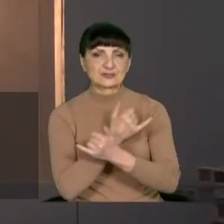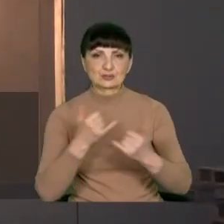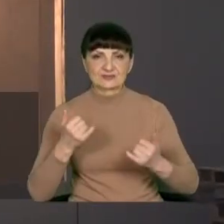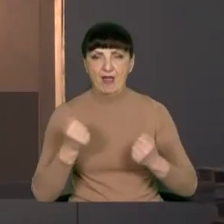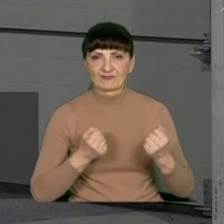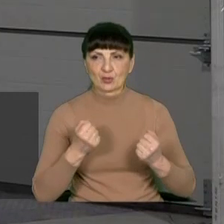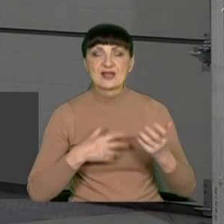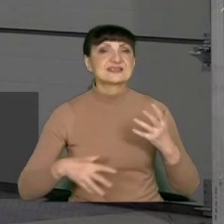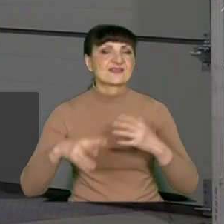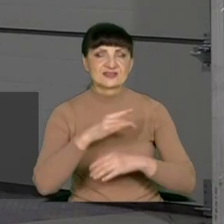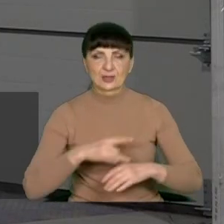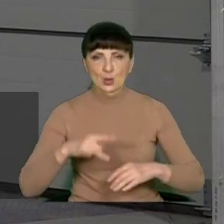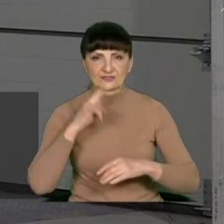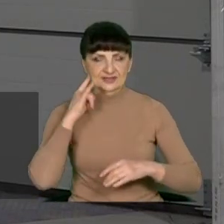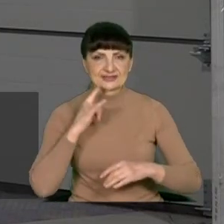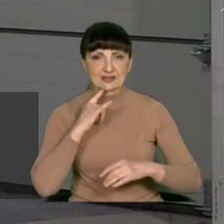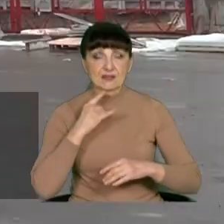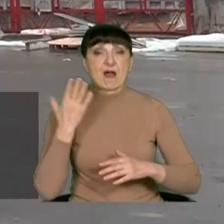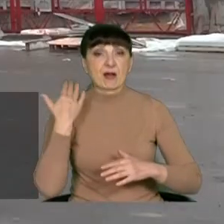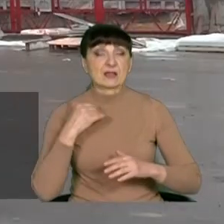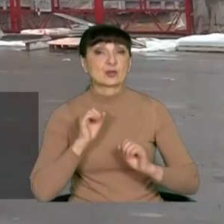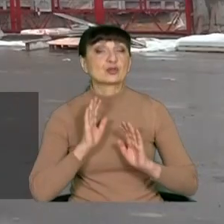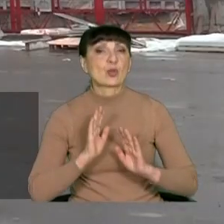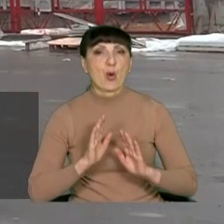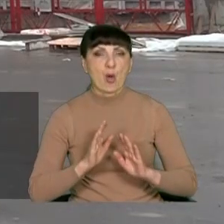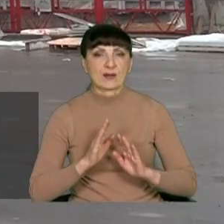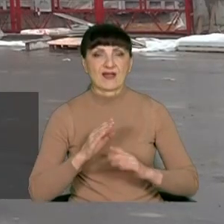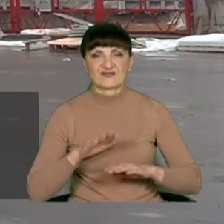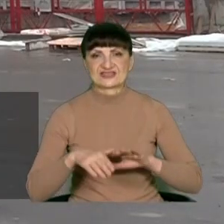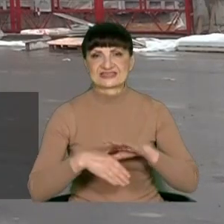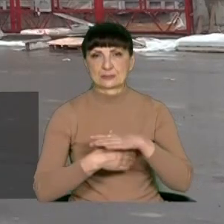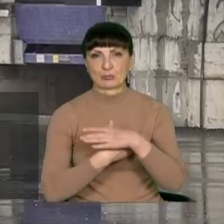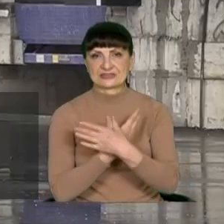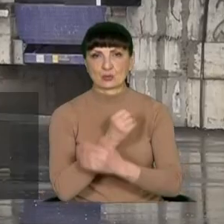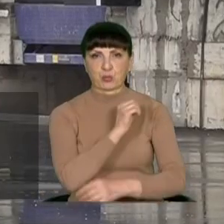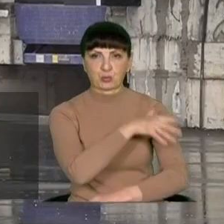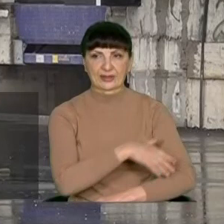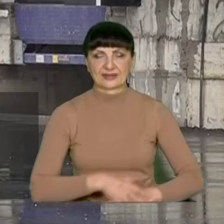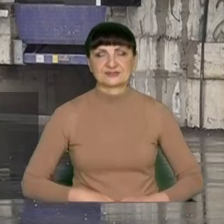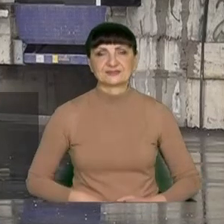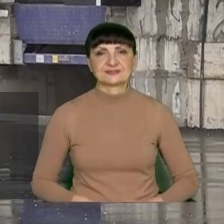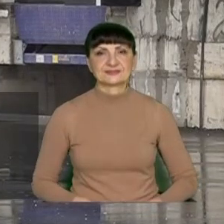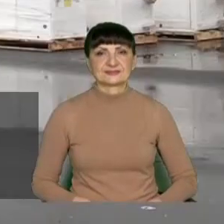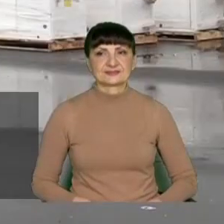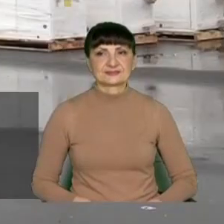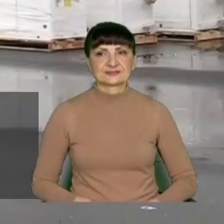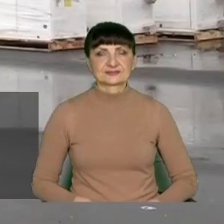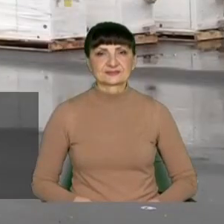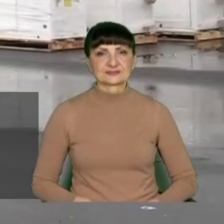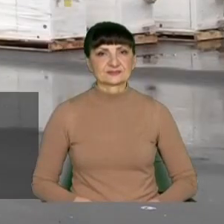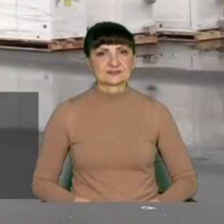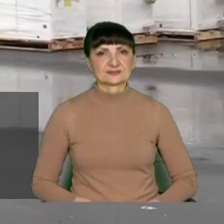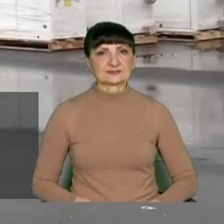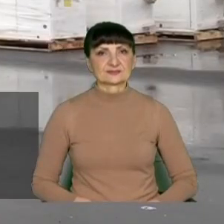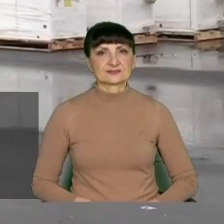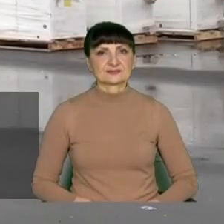со всех регионов страны. Ранее такая возможность была доступна лишь в Санкт-Петербурге. Аделек Жаркенова, Ялгунжан Ашимжанов, медиа Саматула,